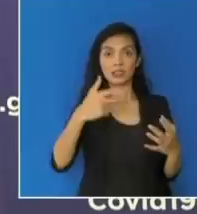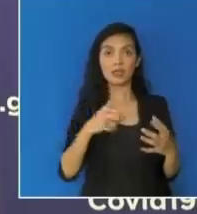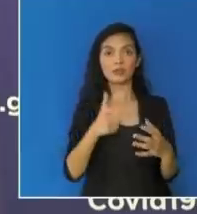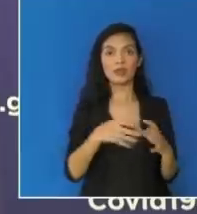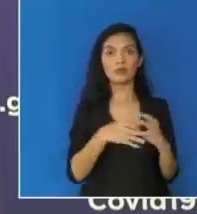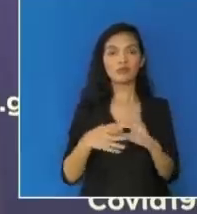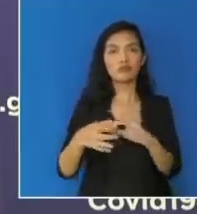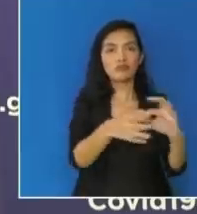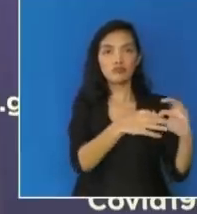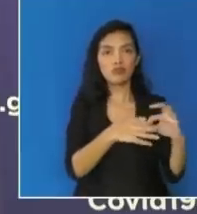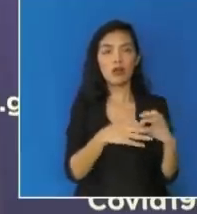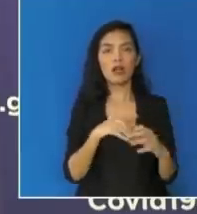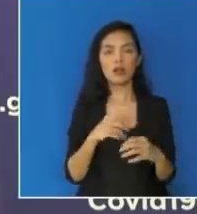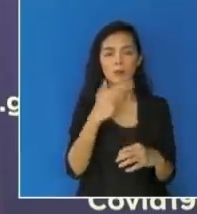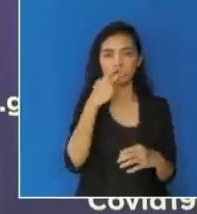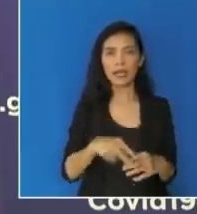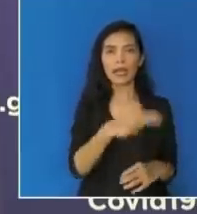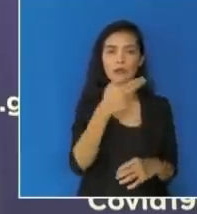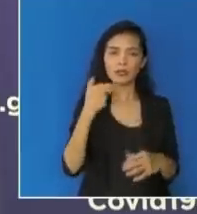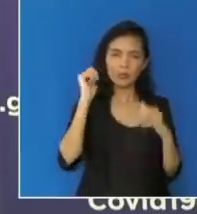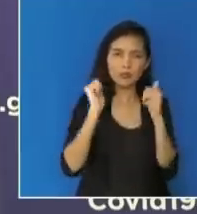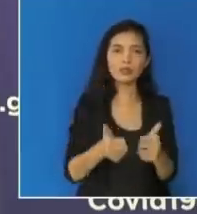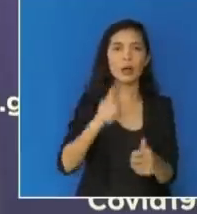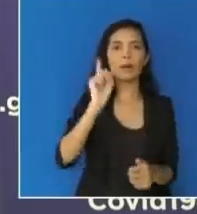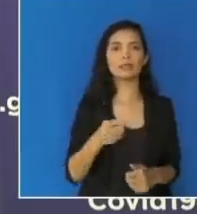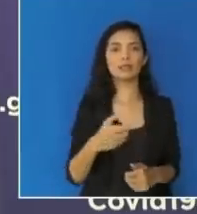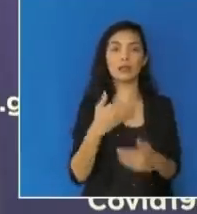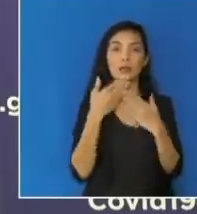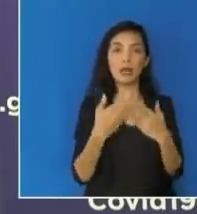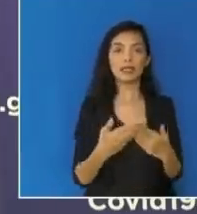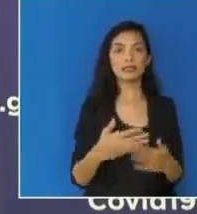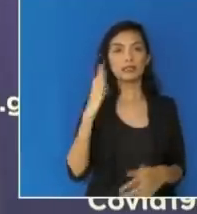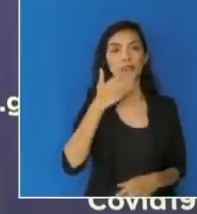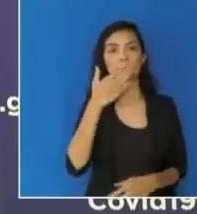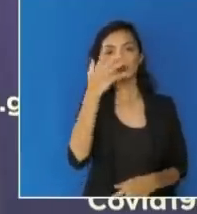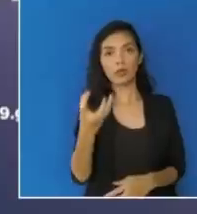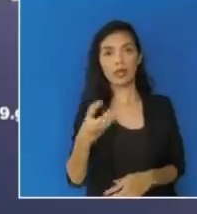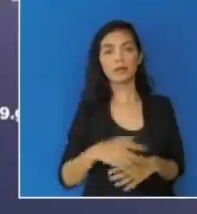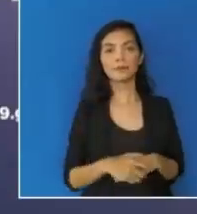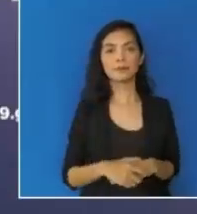Indonesia, kita pasti bisa. Sekian, terima kasih, selamat sore.